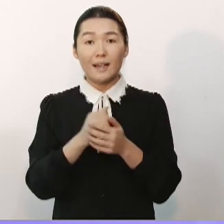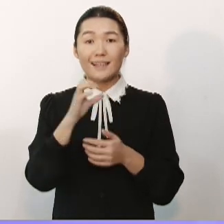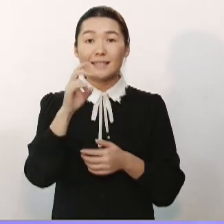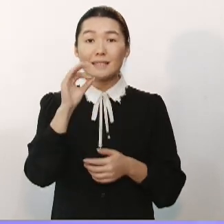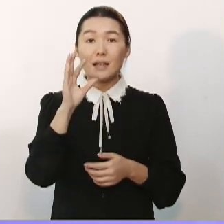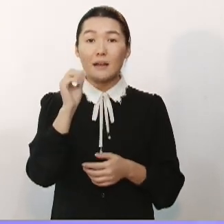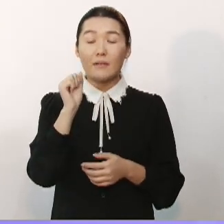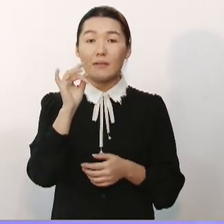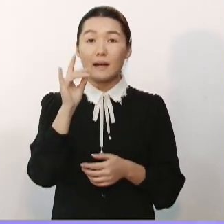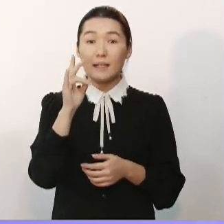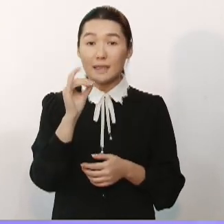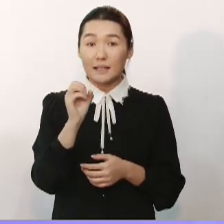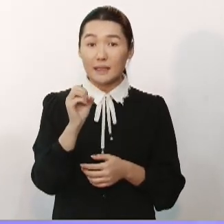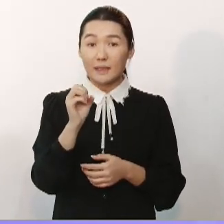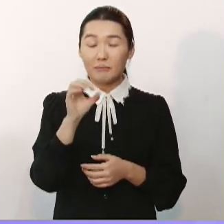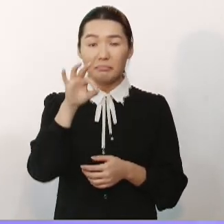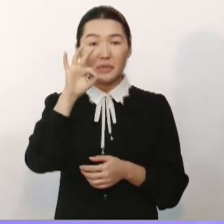Словарные, хитрые,